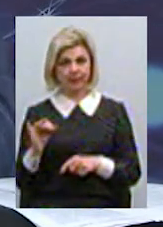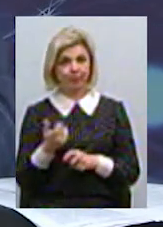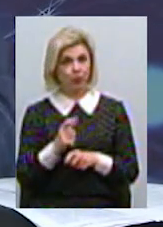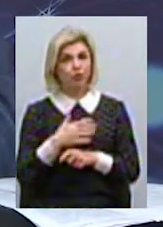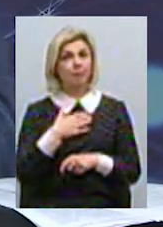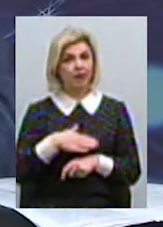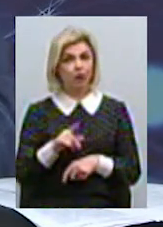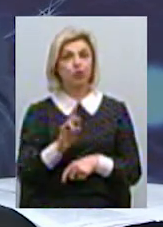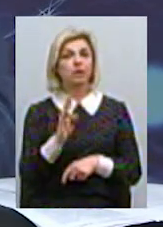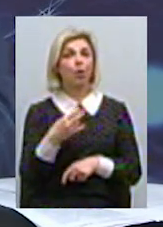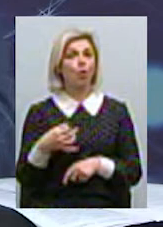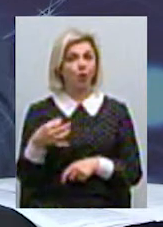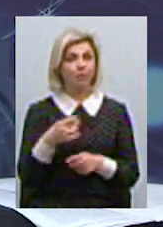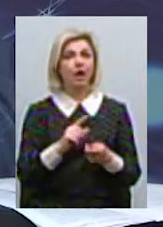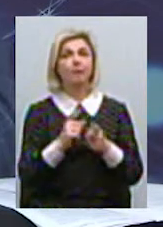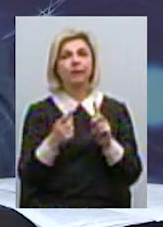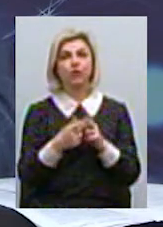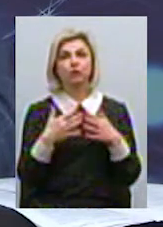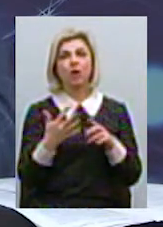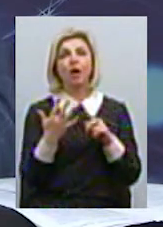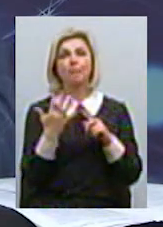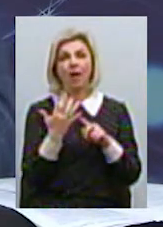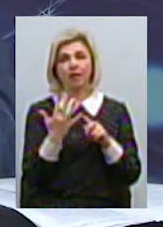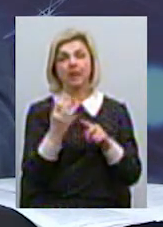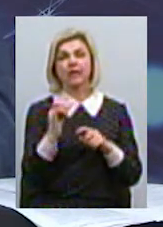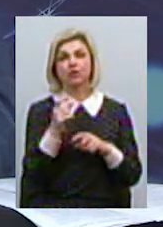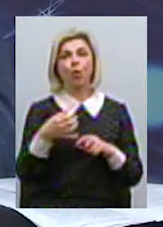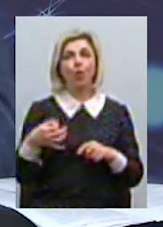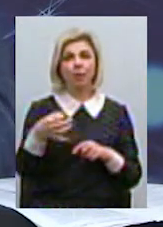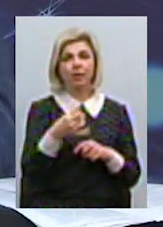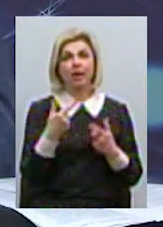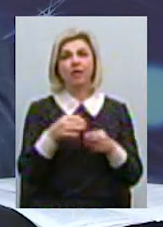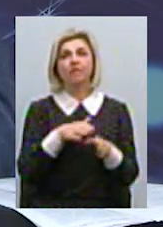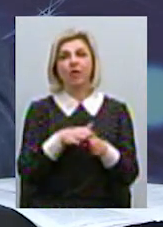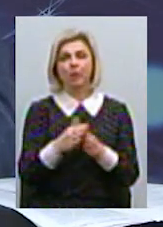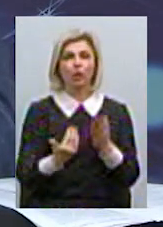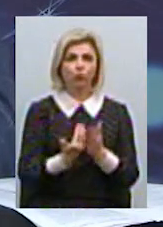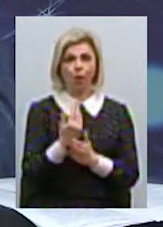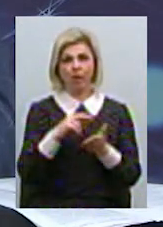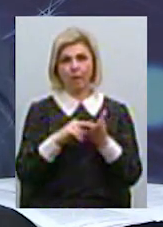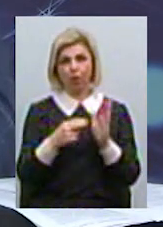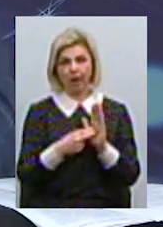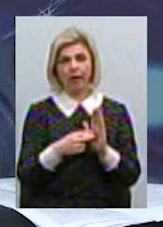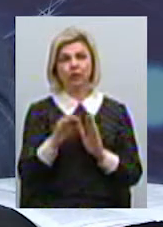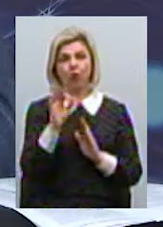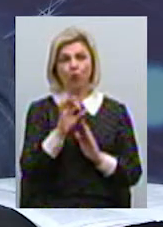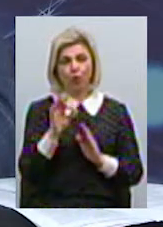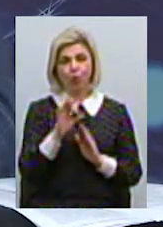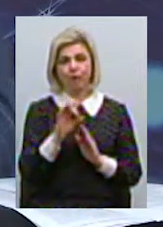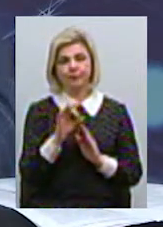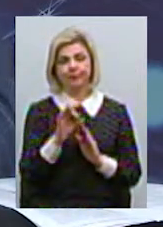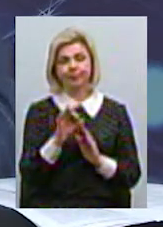саме Миколаївщина стала однією з п'яти областей, де відбувається пілотний проєкт щодо появи інституції сімейної